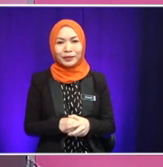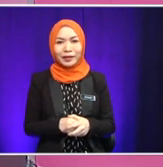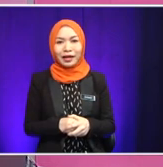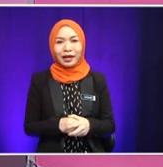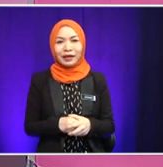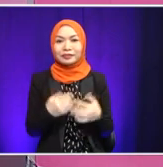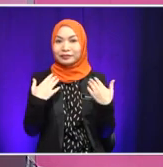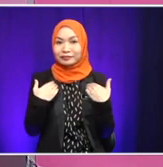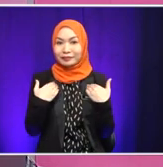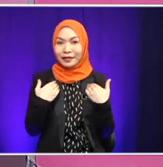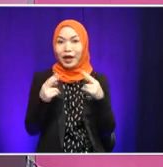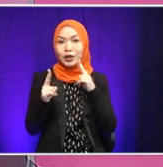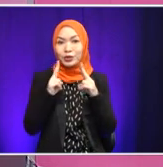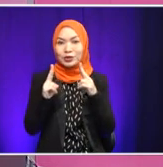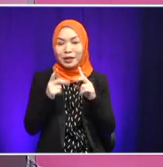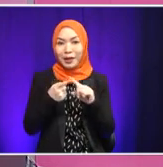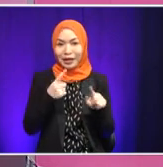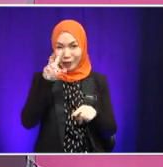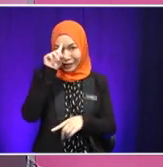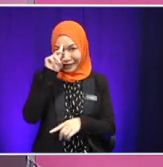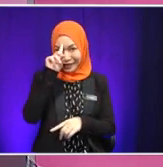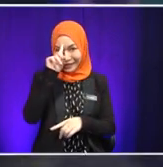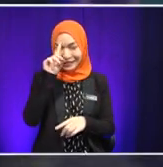stay kita ada Selamat datang